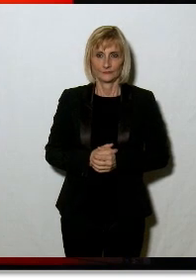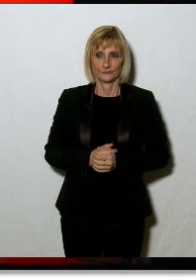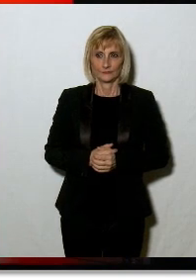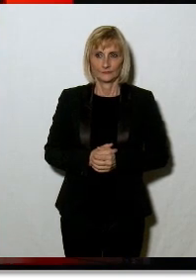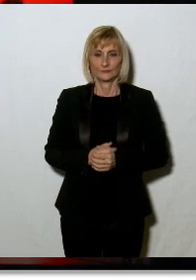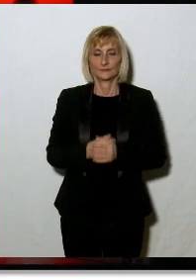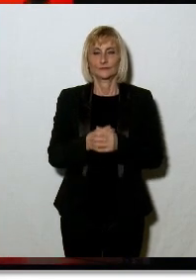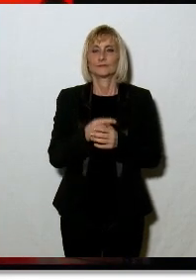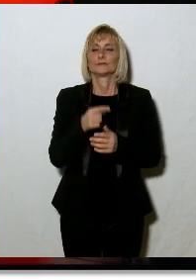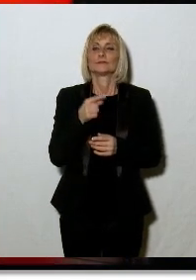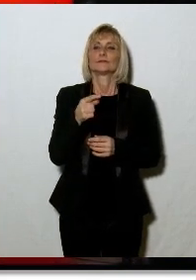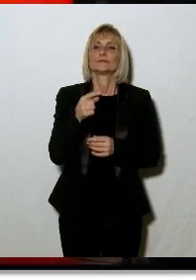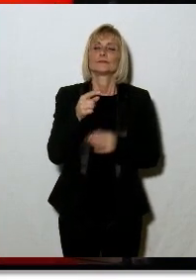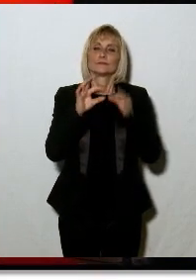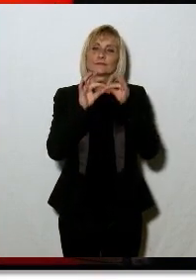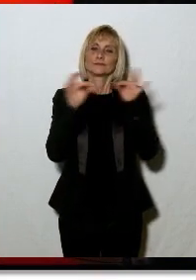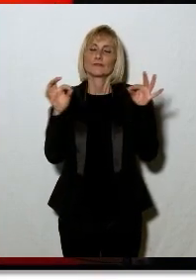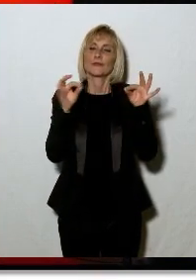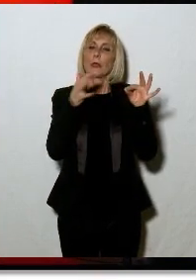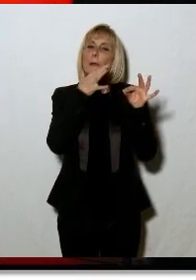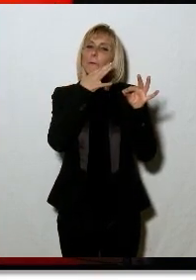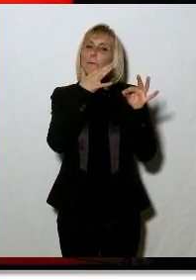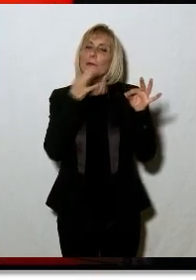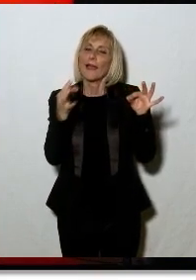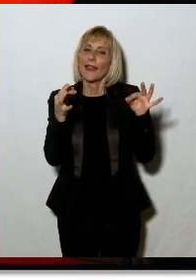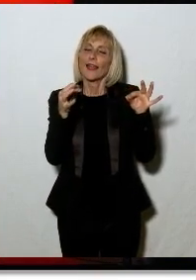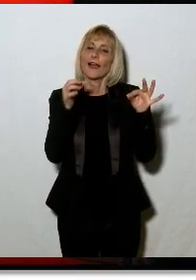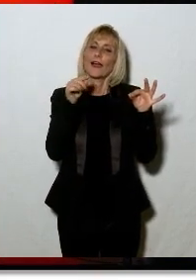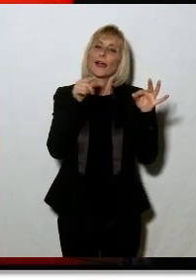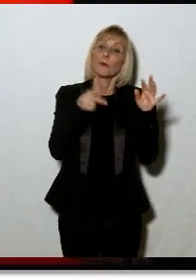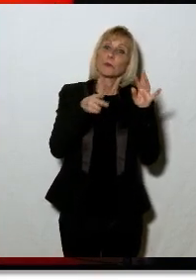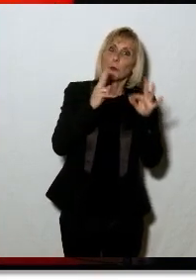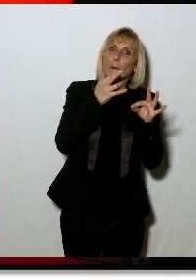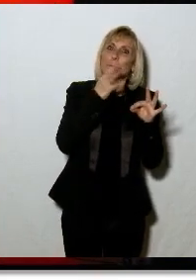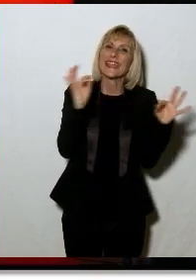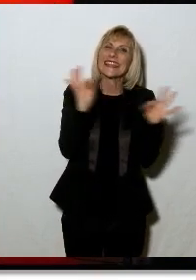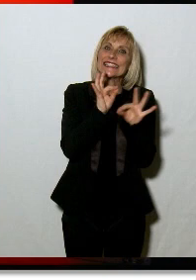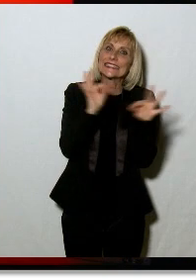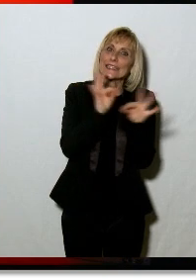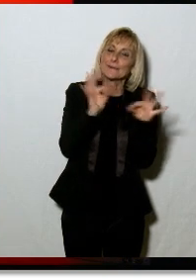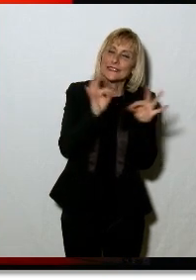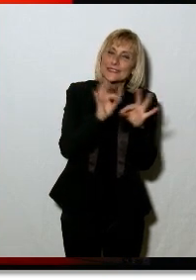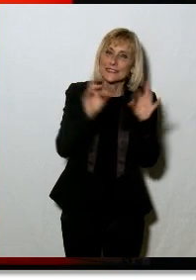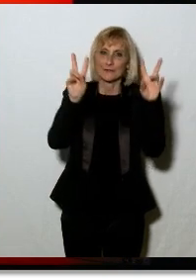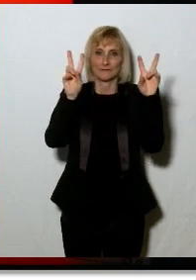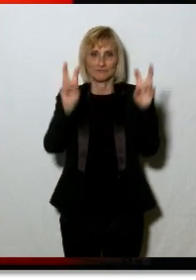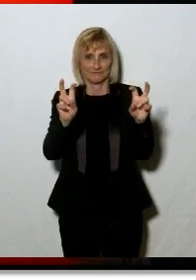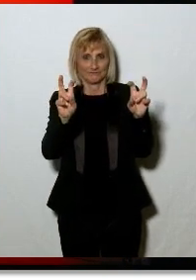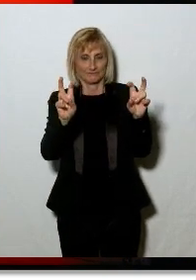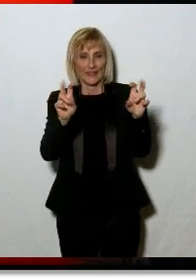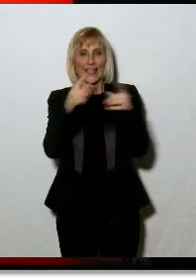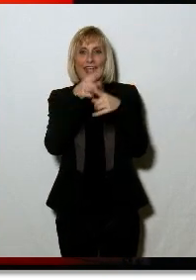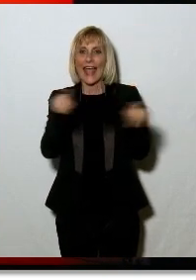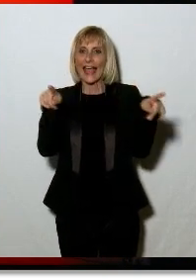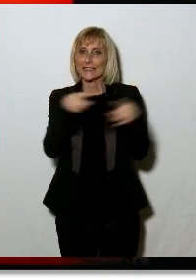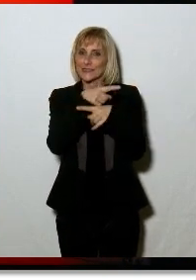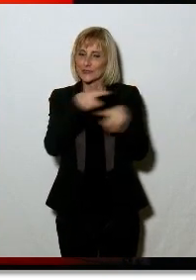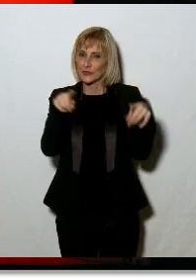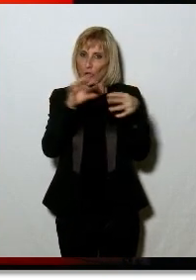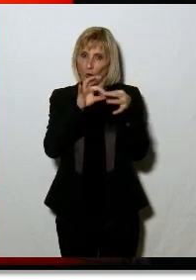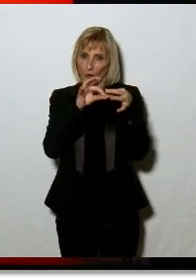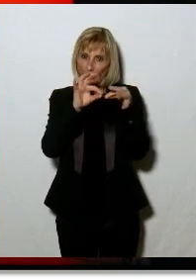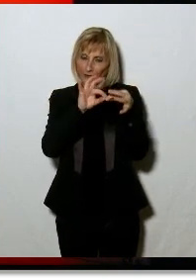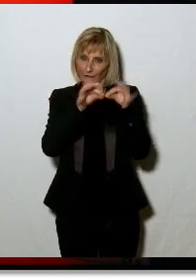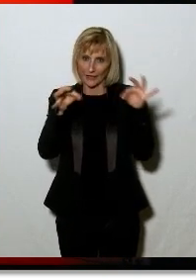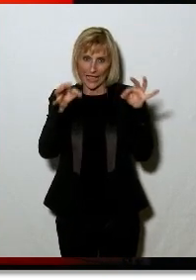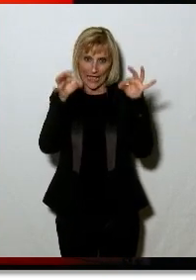sei così bella anzi bellissimissima e ho pensato che il testo di questa canzone sia